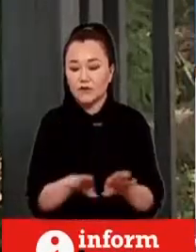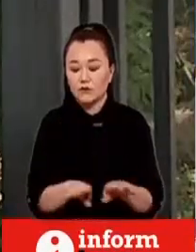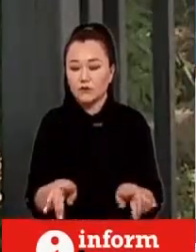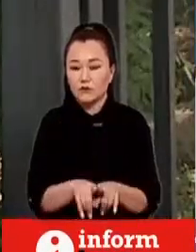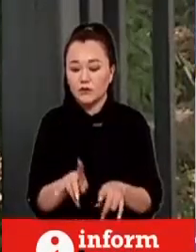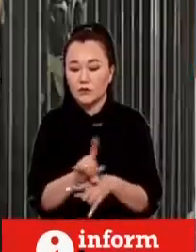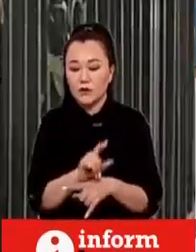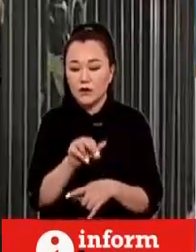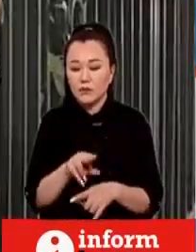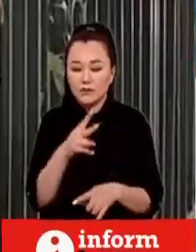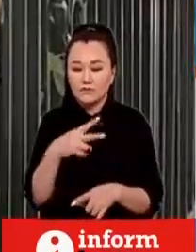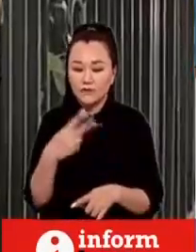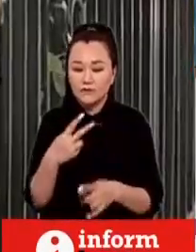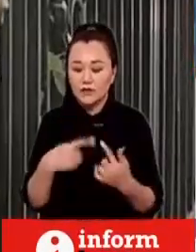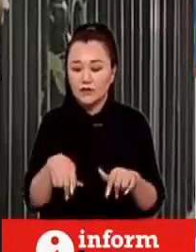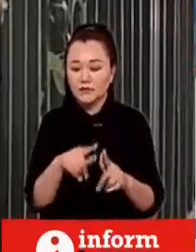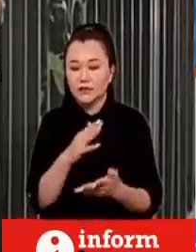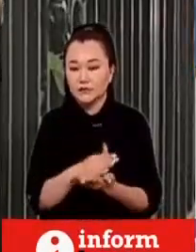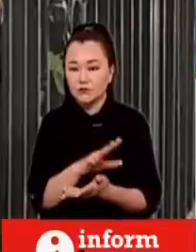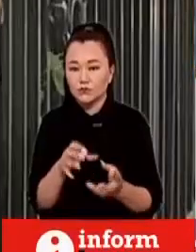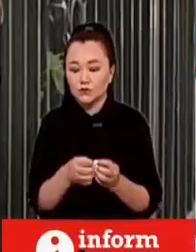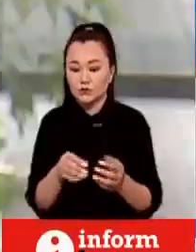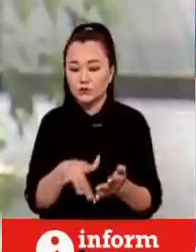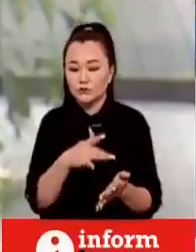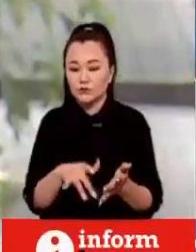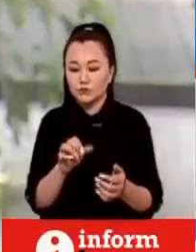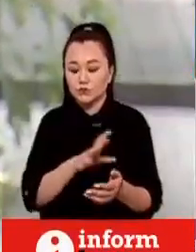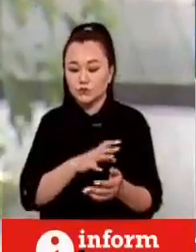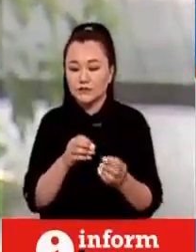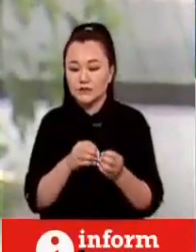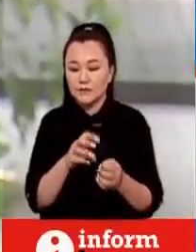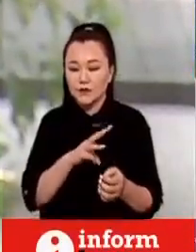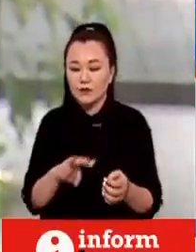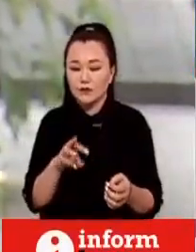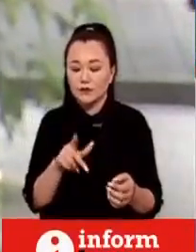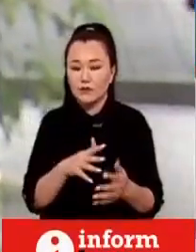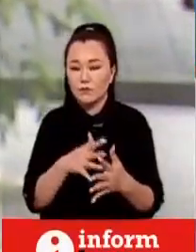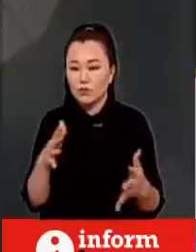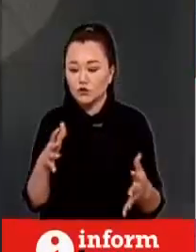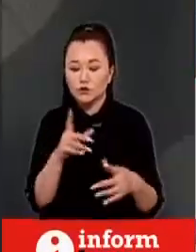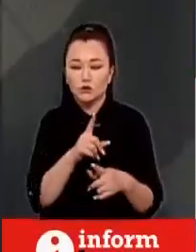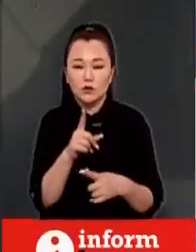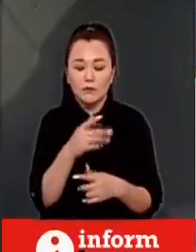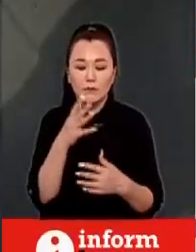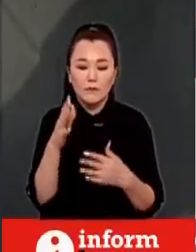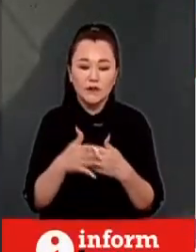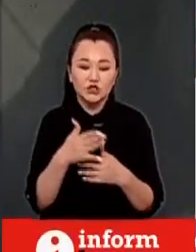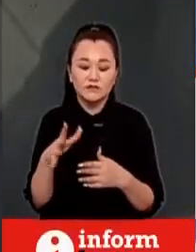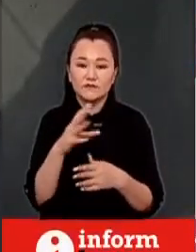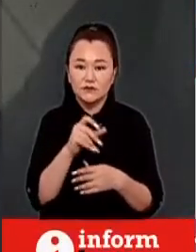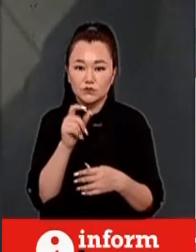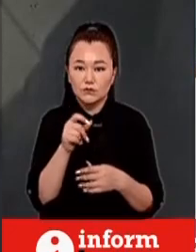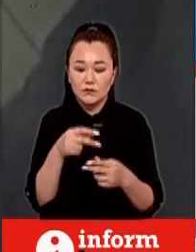апреля минимум 20 организаций. Общая сумма ущерба может превышать десятки миллионов тенге. Примечательно, что почти все изделия